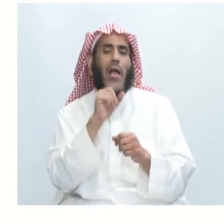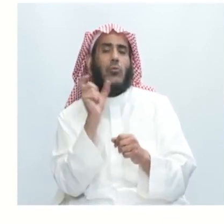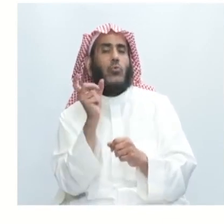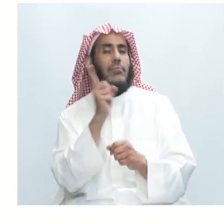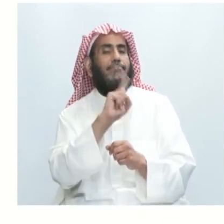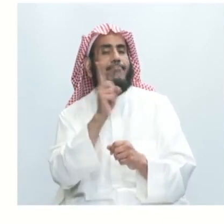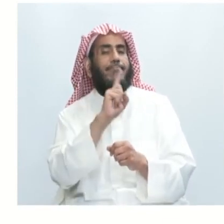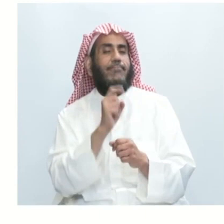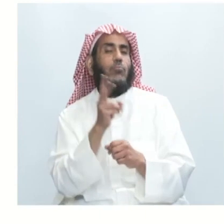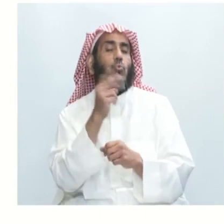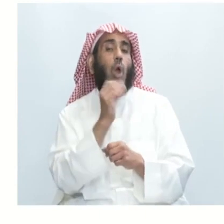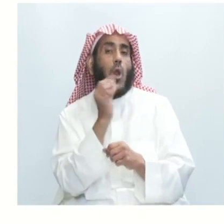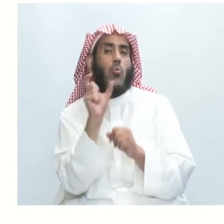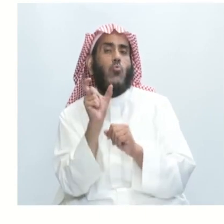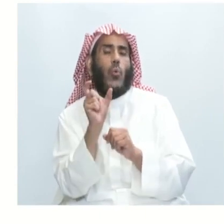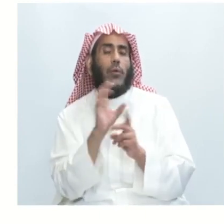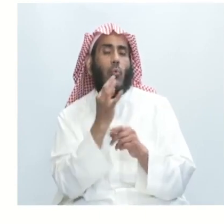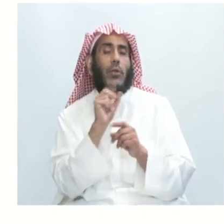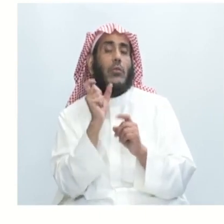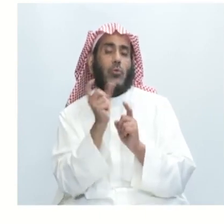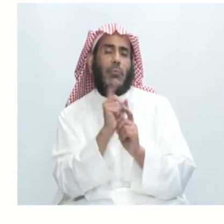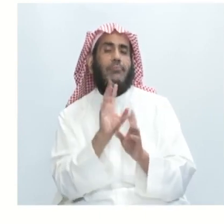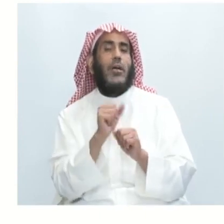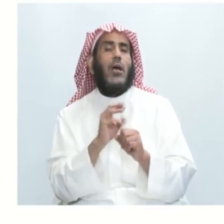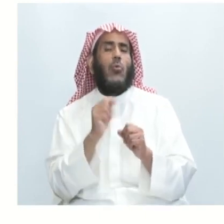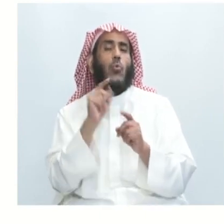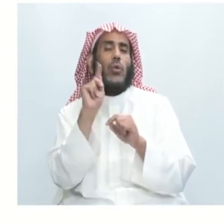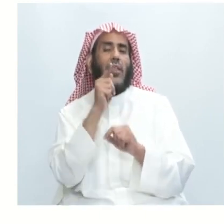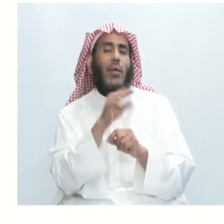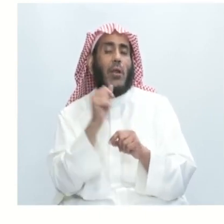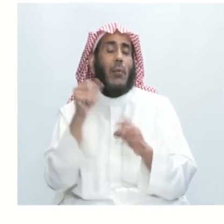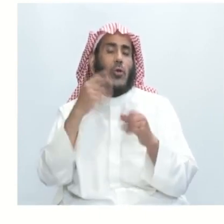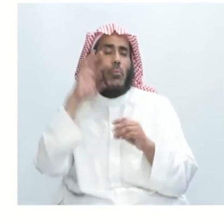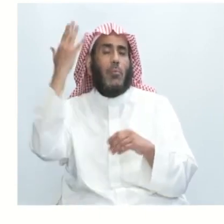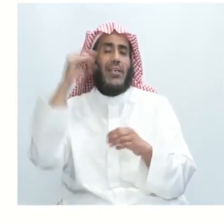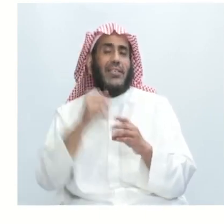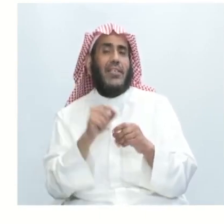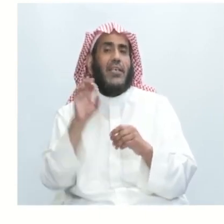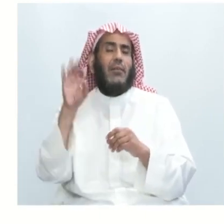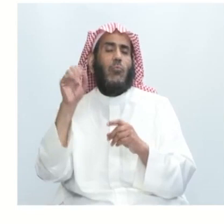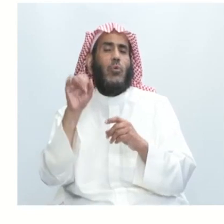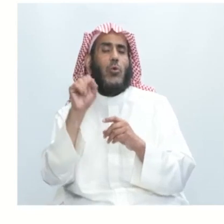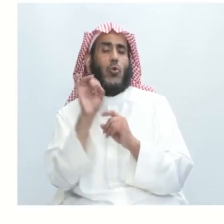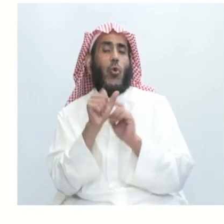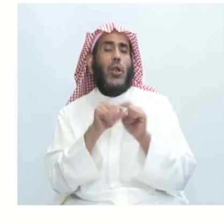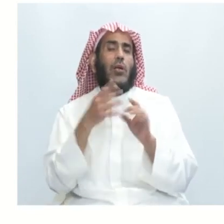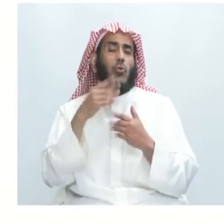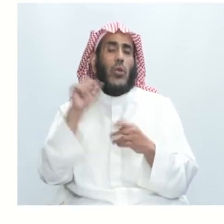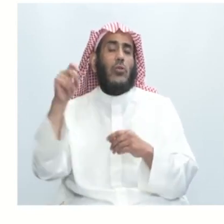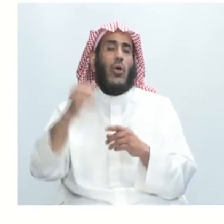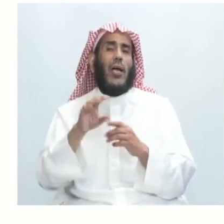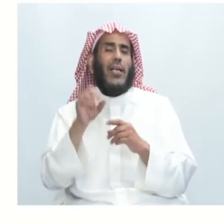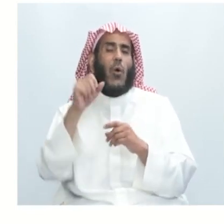ولا تكتب نطقه التنوين الضم مره رجل بابي بكر الصديق يقتلون الفتح دعا يوما الى وليمه